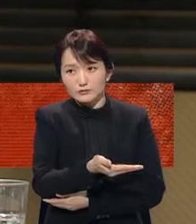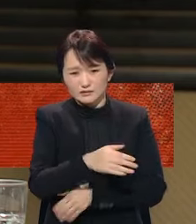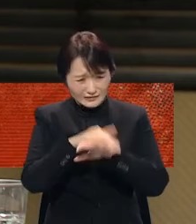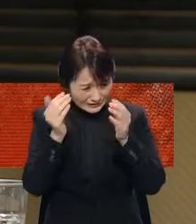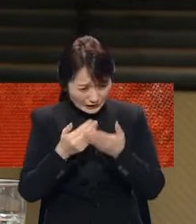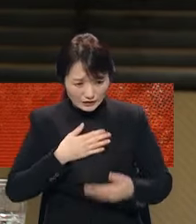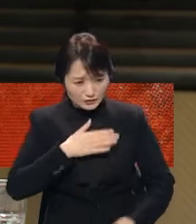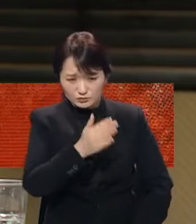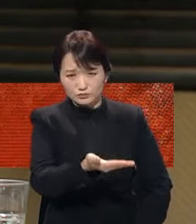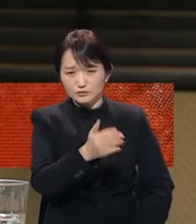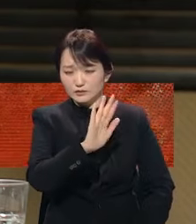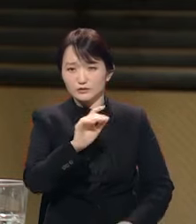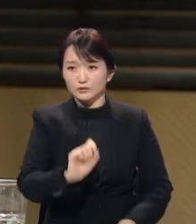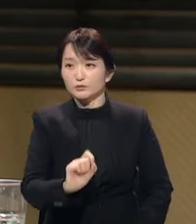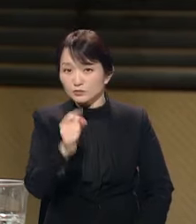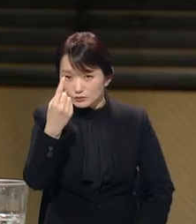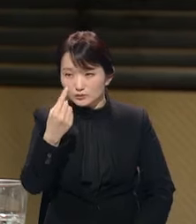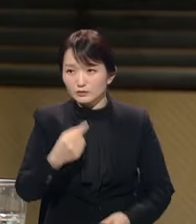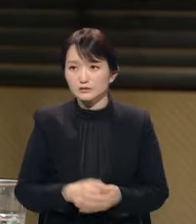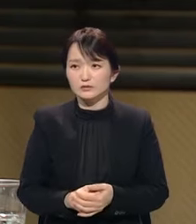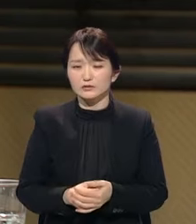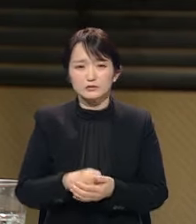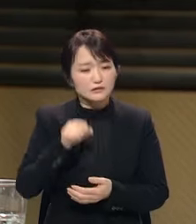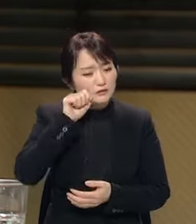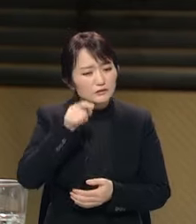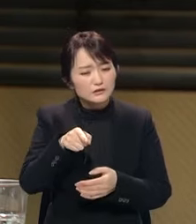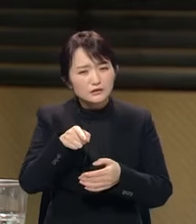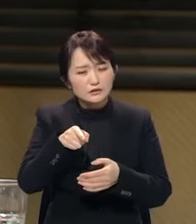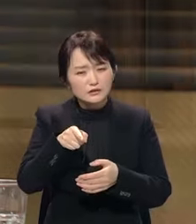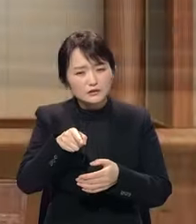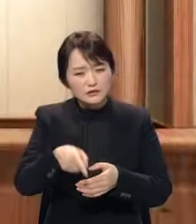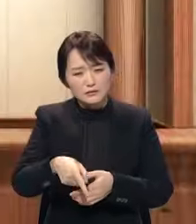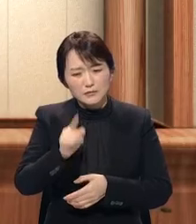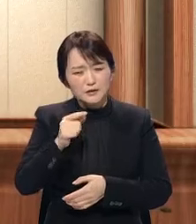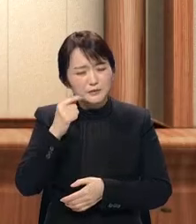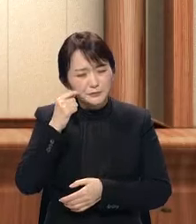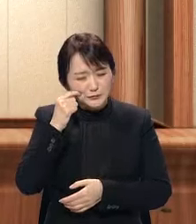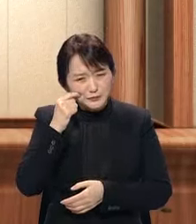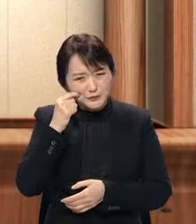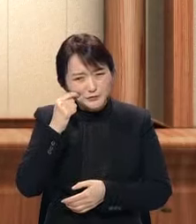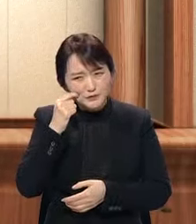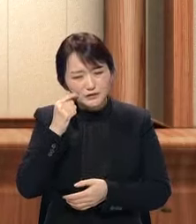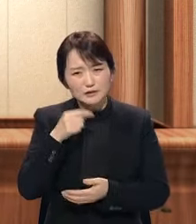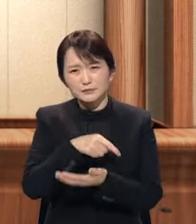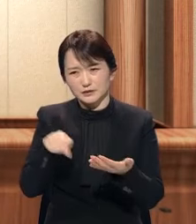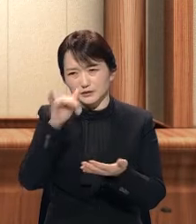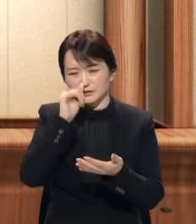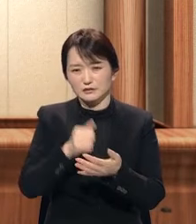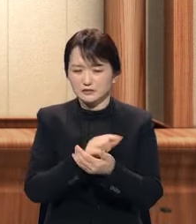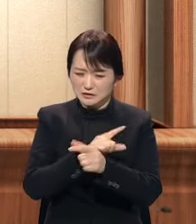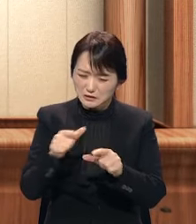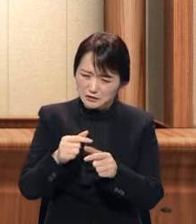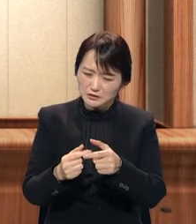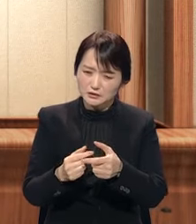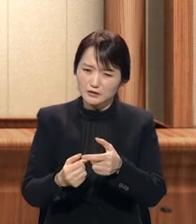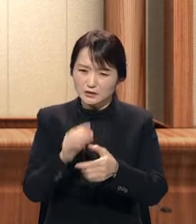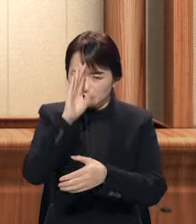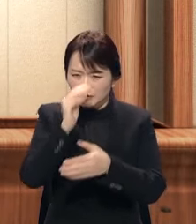게 아니다. 아이고. 이로 인해서 생길 수 있는 뭐 성기능 장애, 뭐 발기부전 등의 부작용이 생길 수도 있고 또 합병증이 생길 수 있다라는